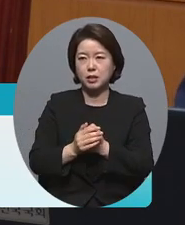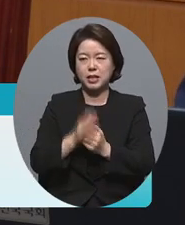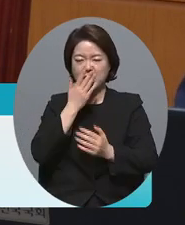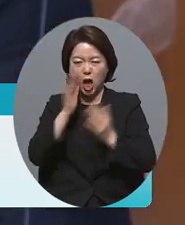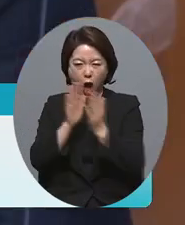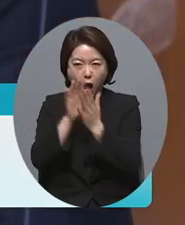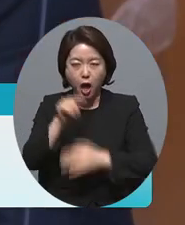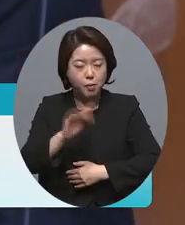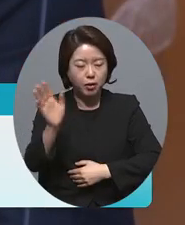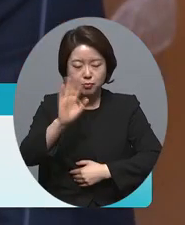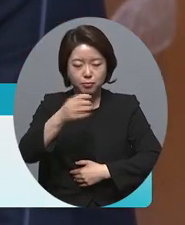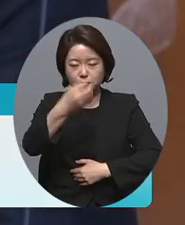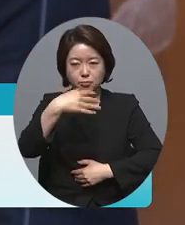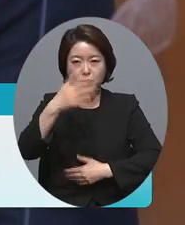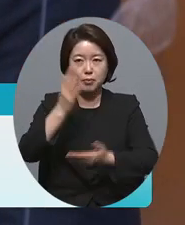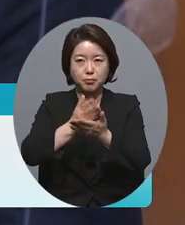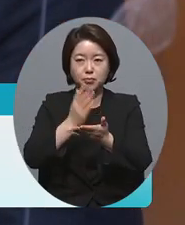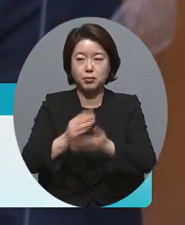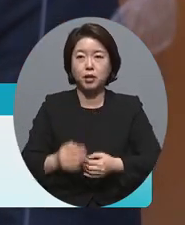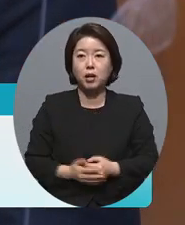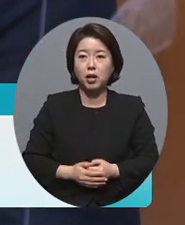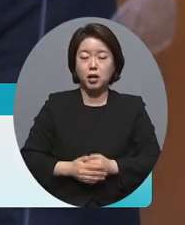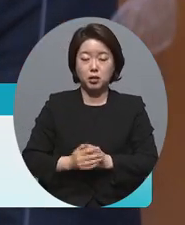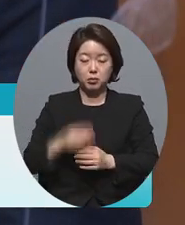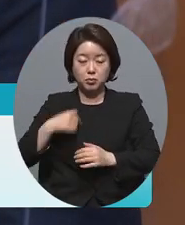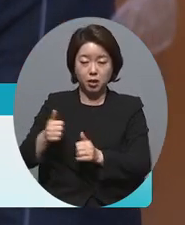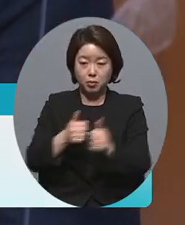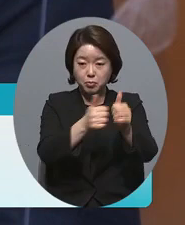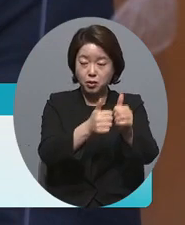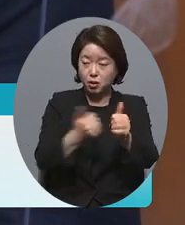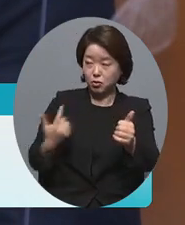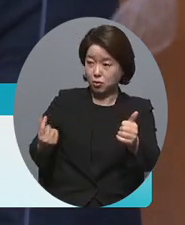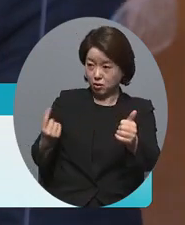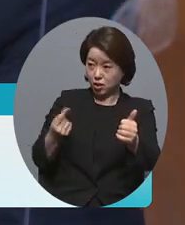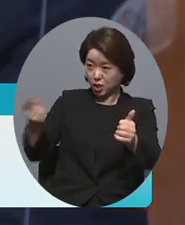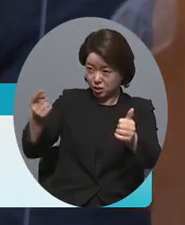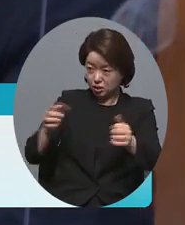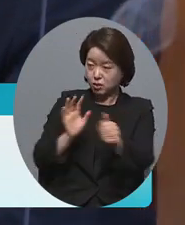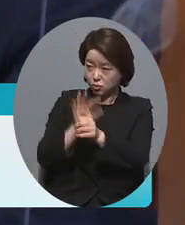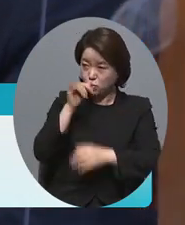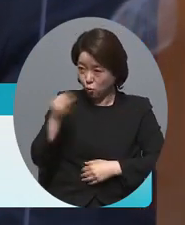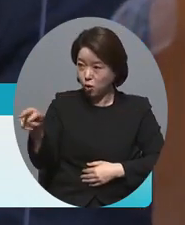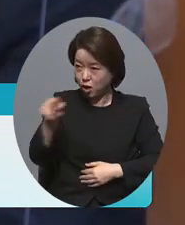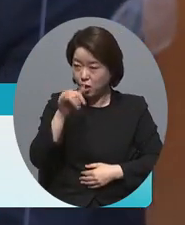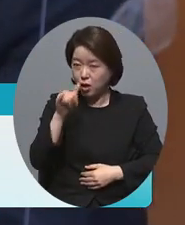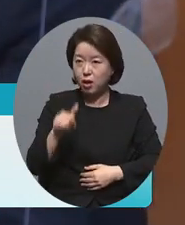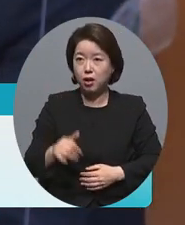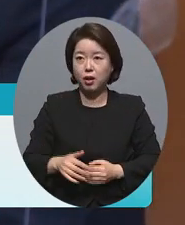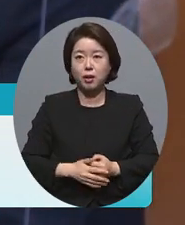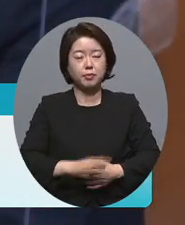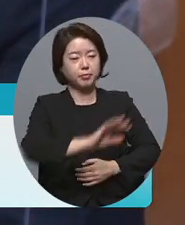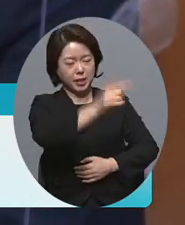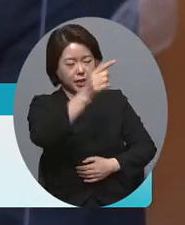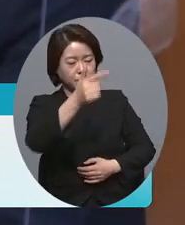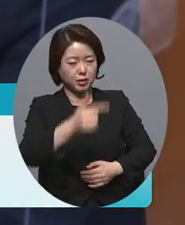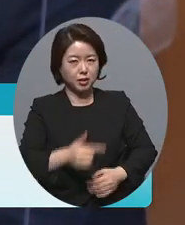생각을 하고 의원님 저 됩니다. 미행하는 것도 같이 하셨습니까 그럼? 저 미행하는 것도 같이 하신 거예요? 아닙니다.